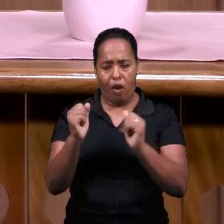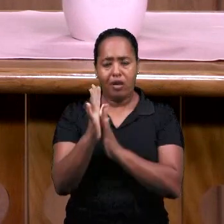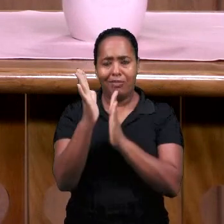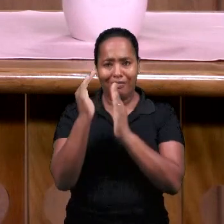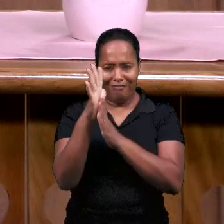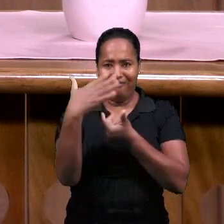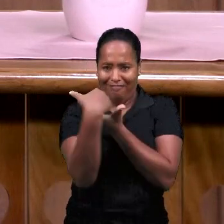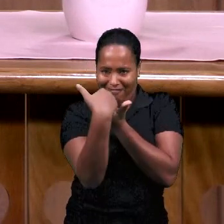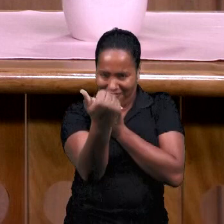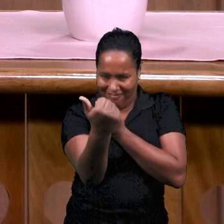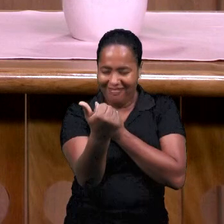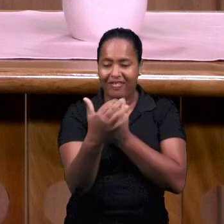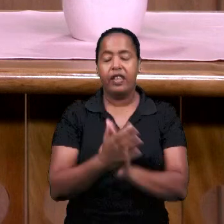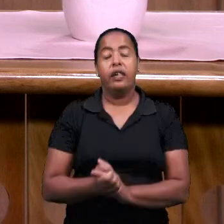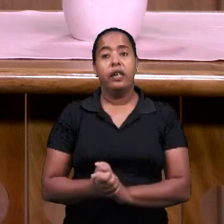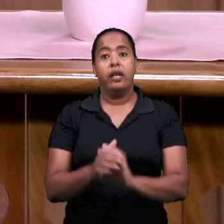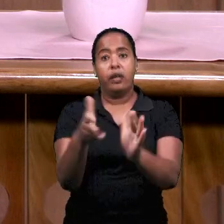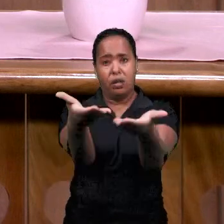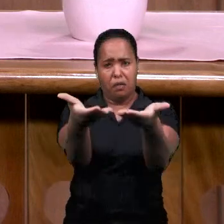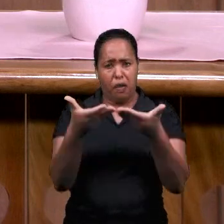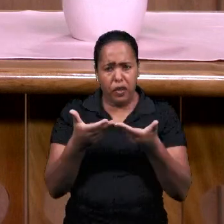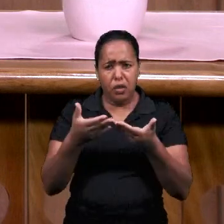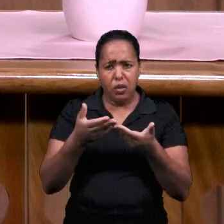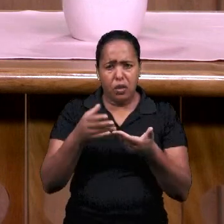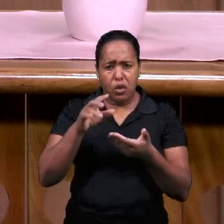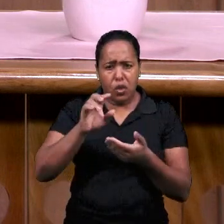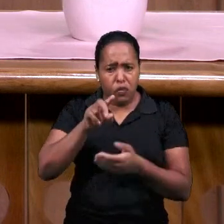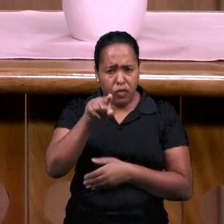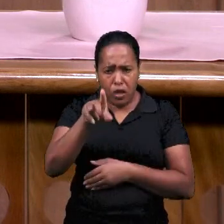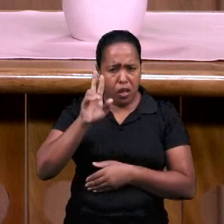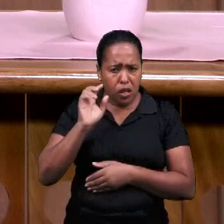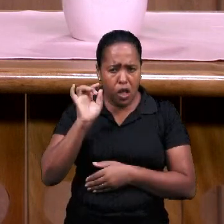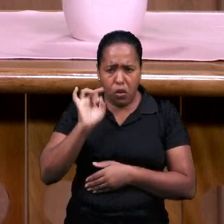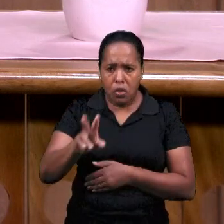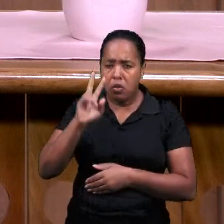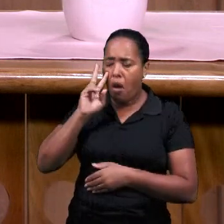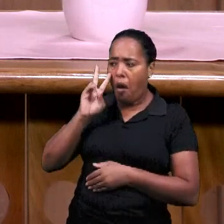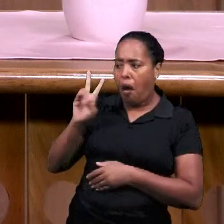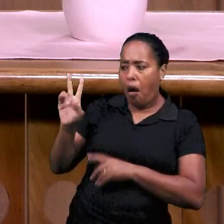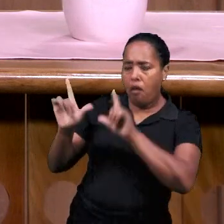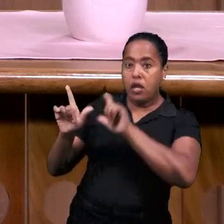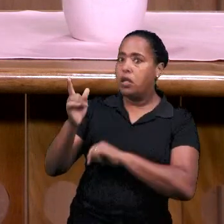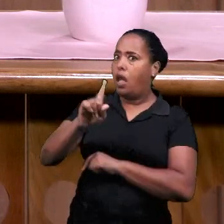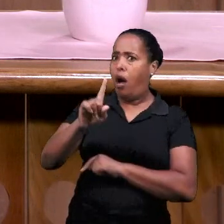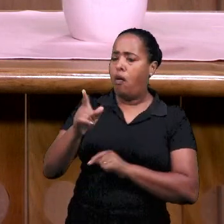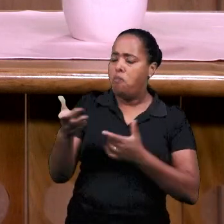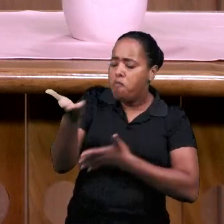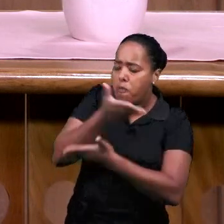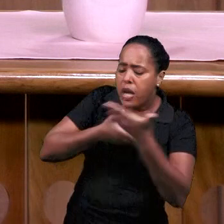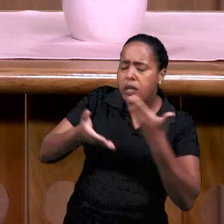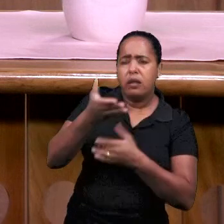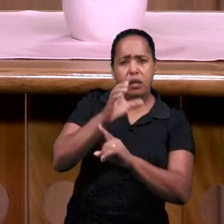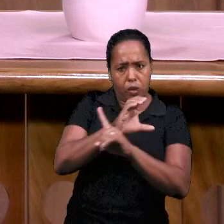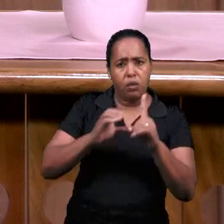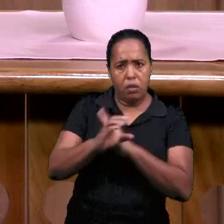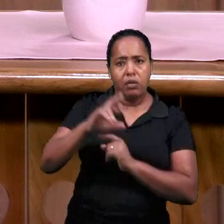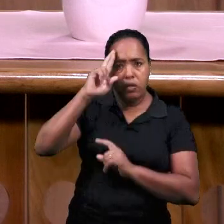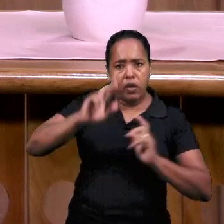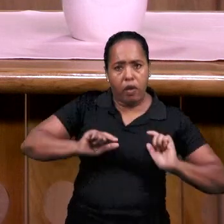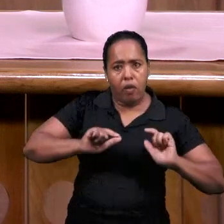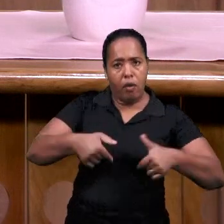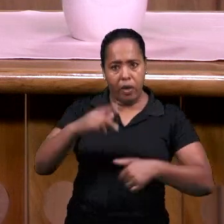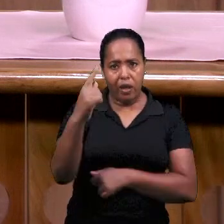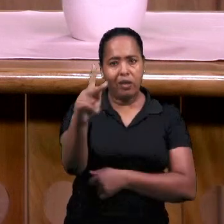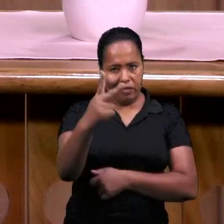chanter en glorifiant le Seigneur. D'ailleurs, l'invitation que nous faisons, c'est que vous ne soyez pas simplement en